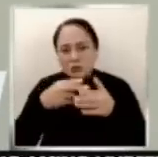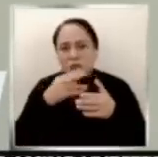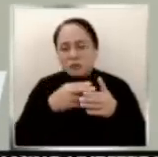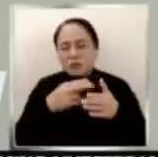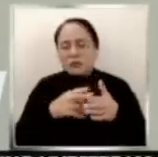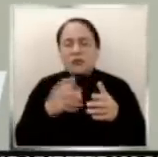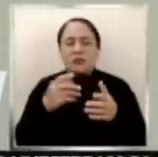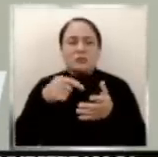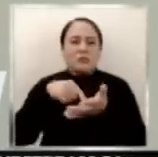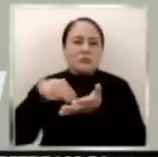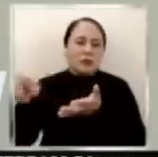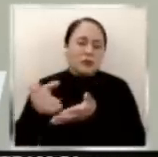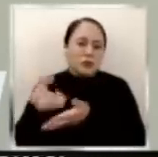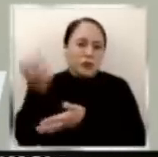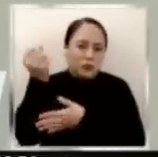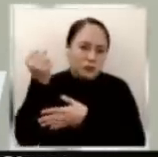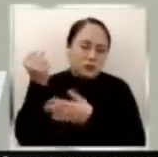kanilang